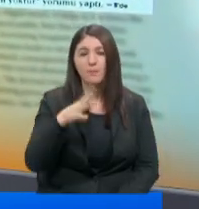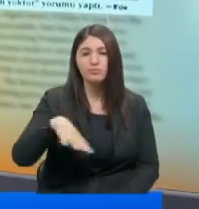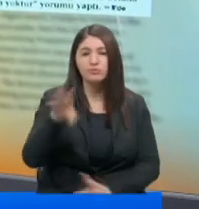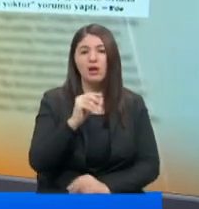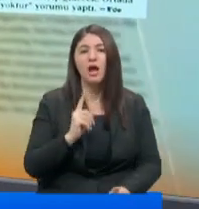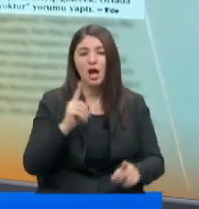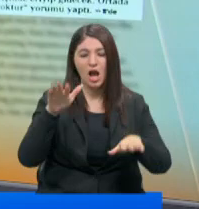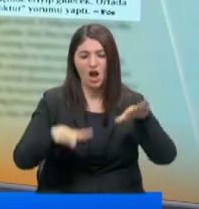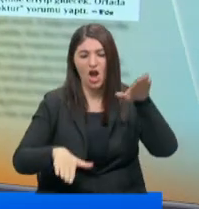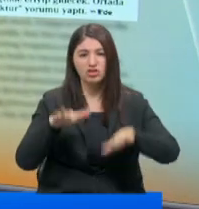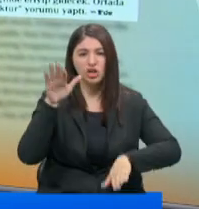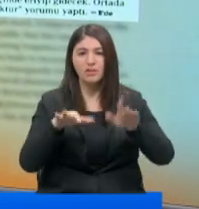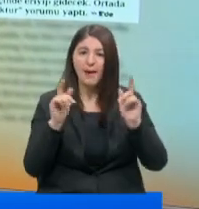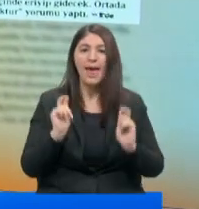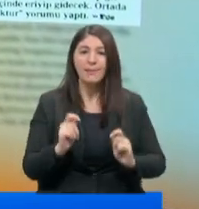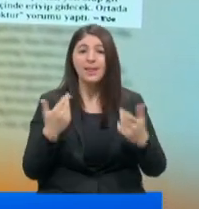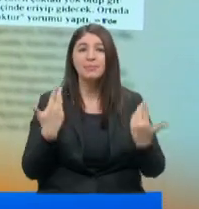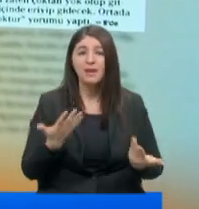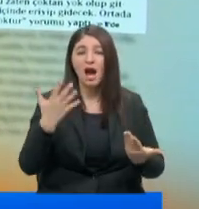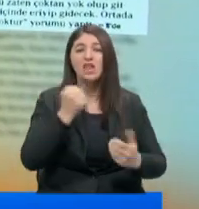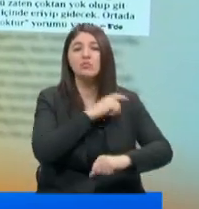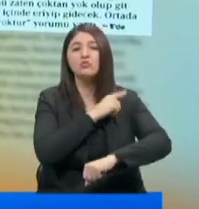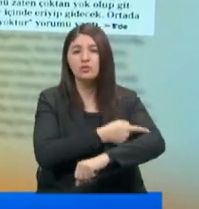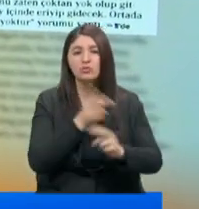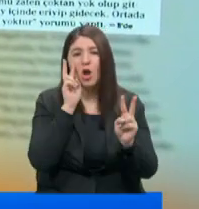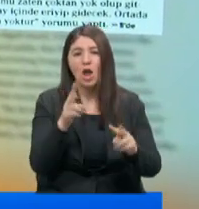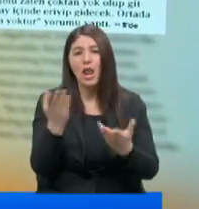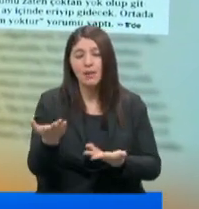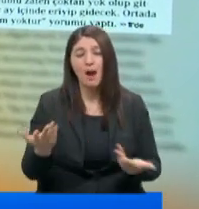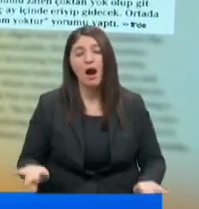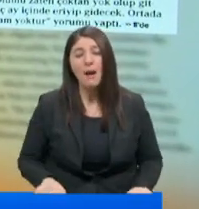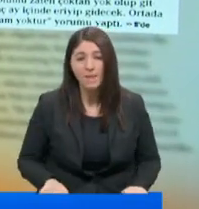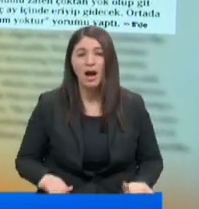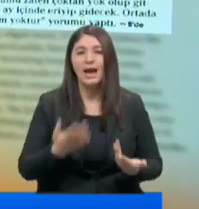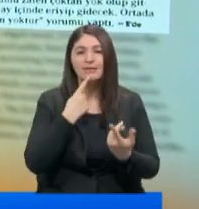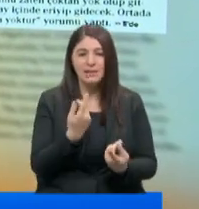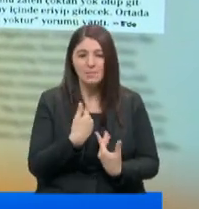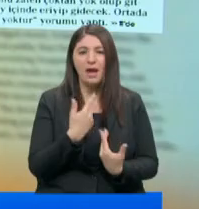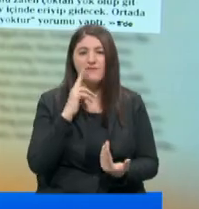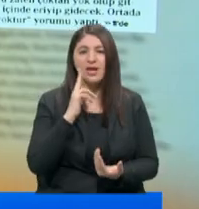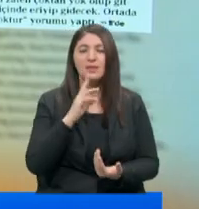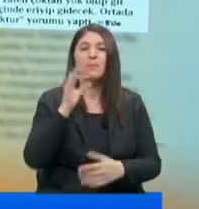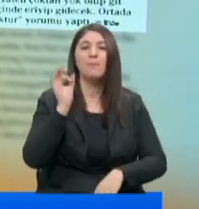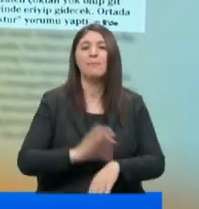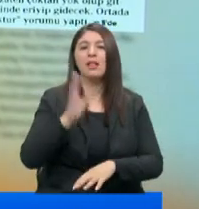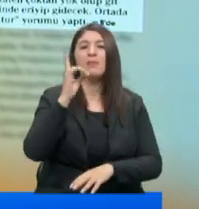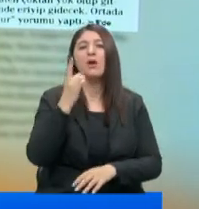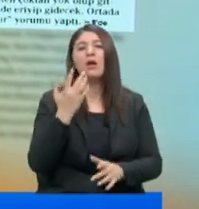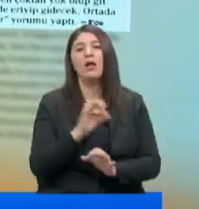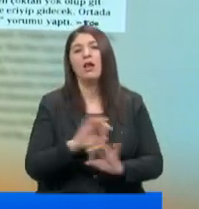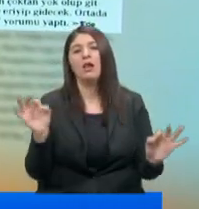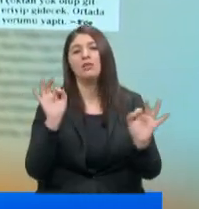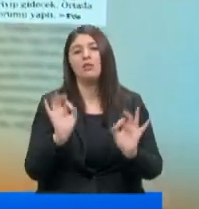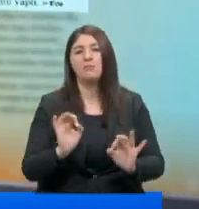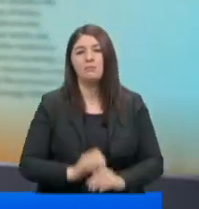bunlarla karşılaştırmada yapalım ki alım gücümüzü görelim Ama dedim ya Efendim dakika bir gol